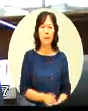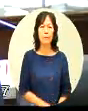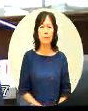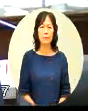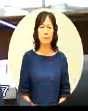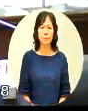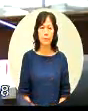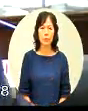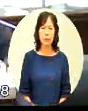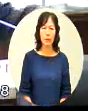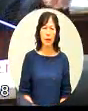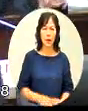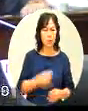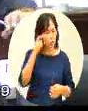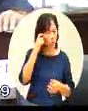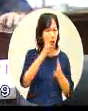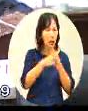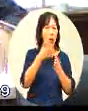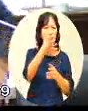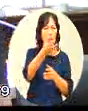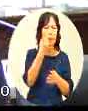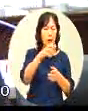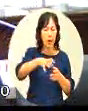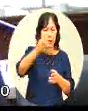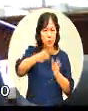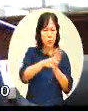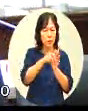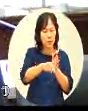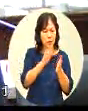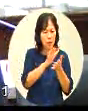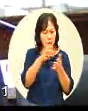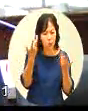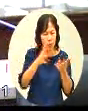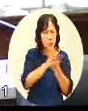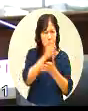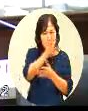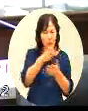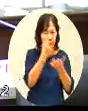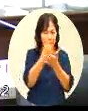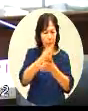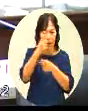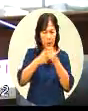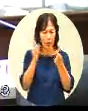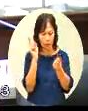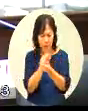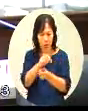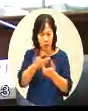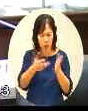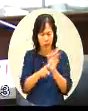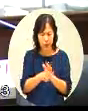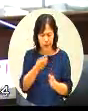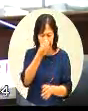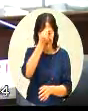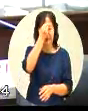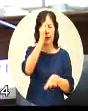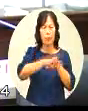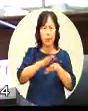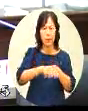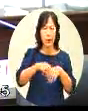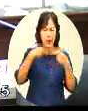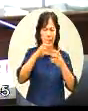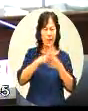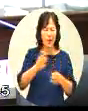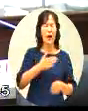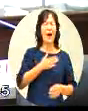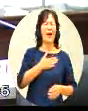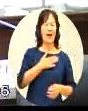是不是请阿角局长，我们是不是可以把这个问题，我们未来能够，因为每年碰到这个问题其实是很困扰，而且我们常常被拍行看